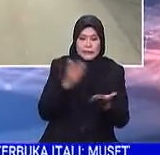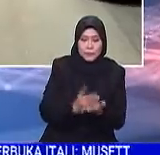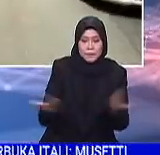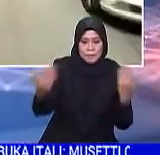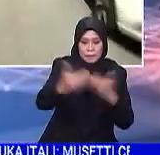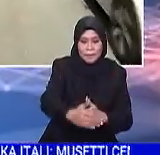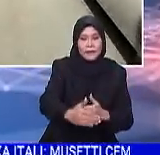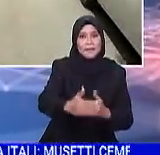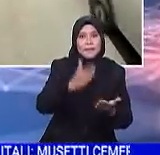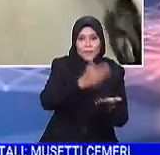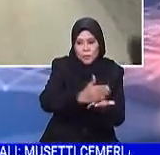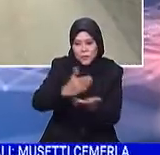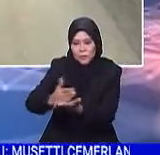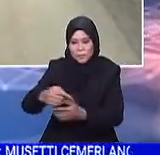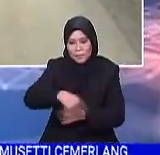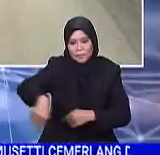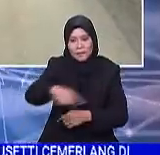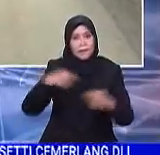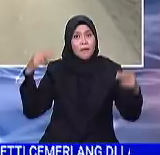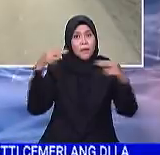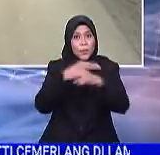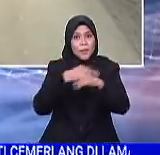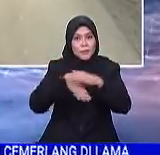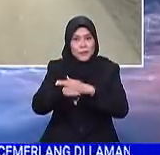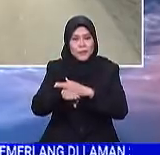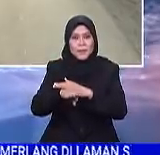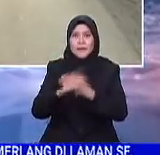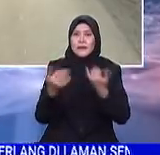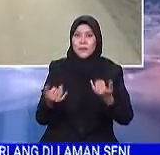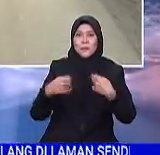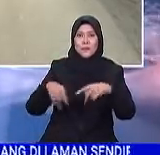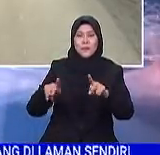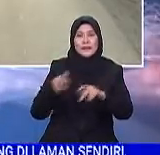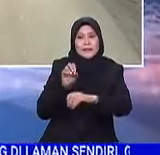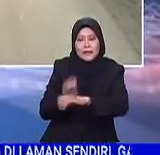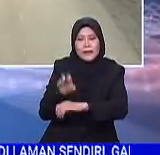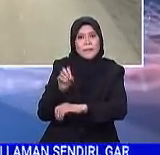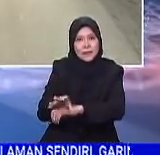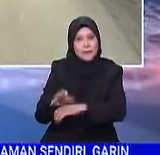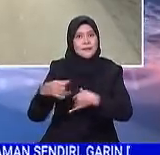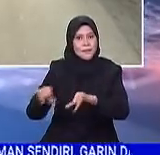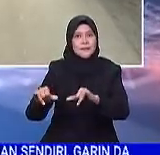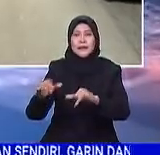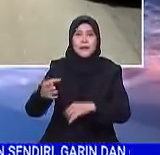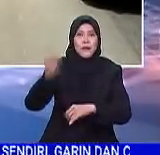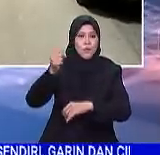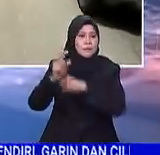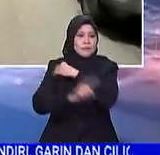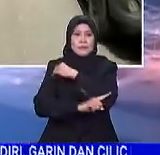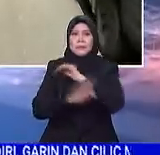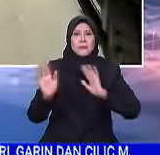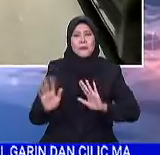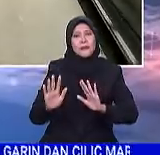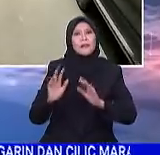di laluan-laluan masuk lebuh raya itu supaya peluang menasihat ni masih ada lagi. Ya, jadi